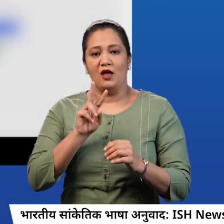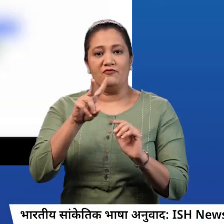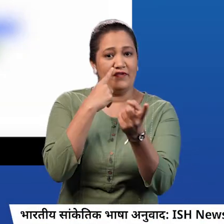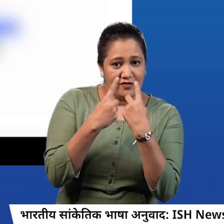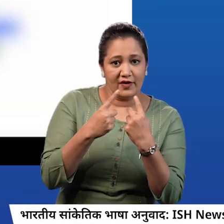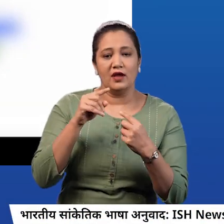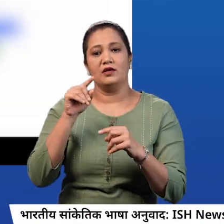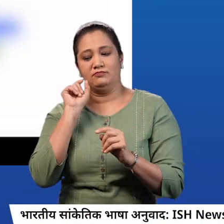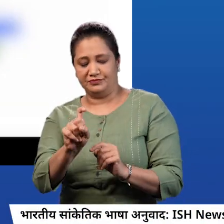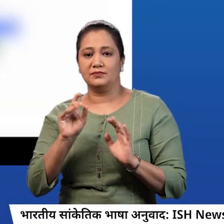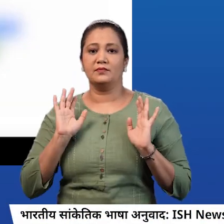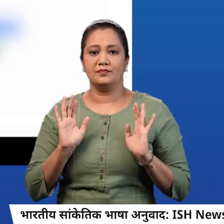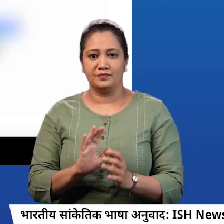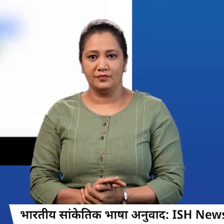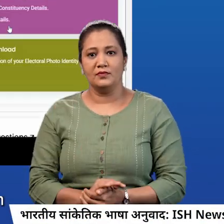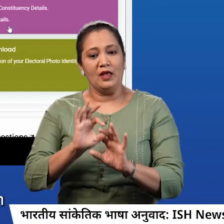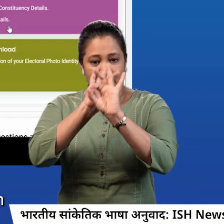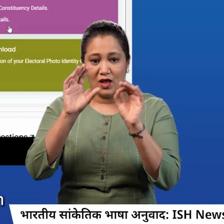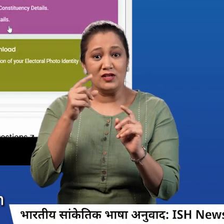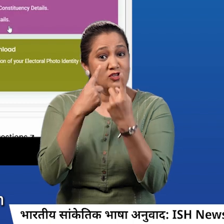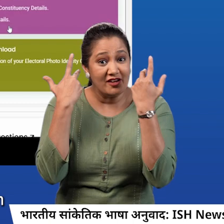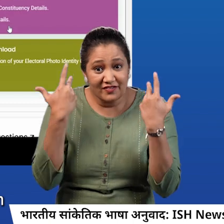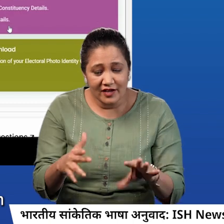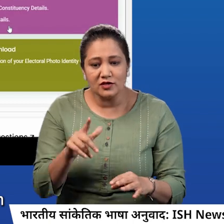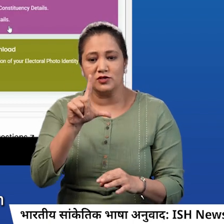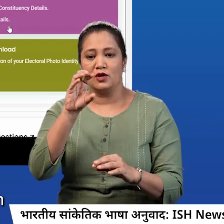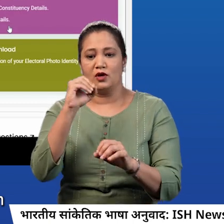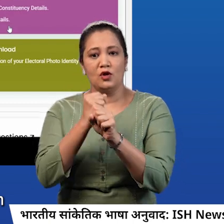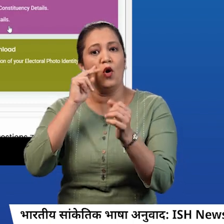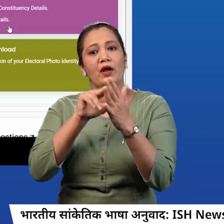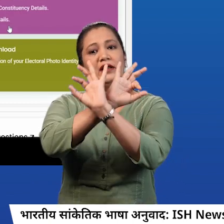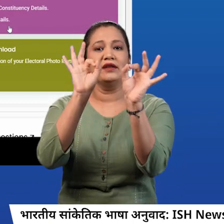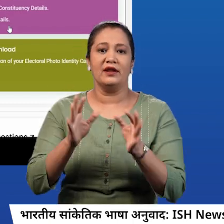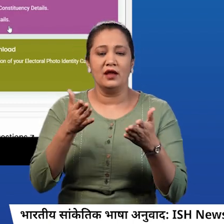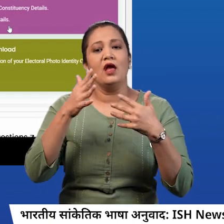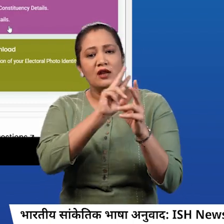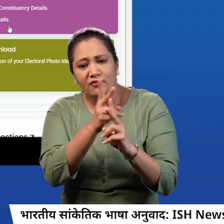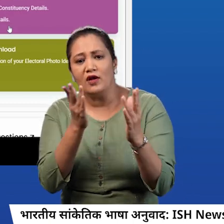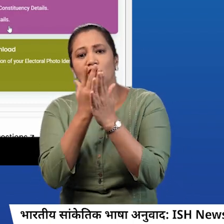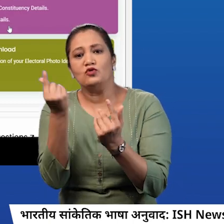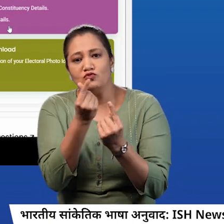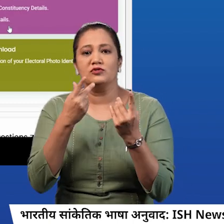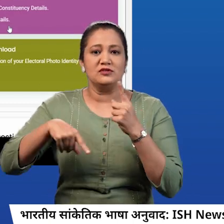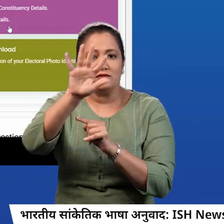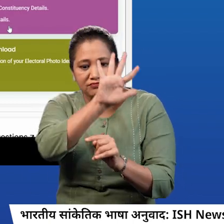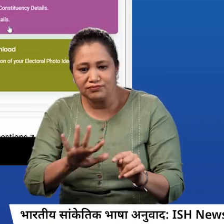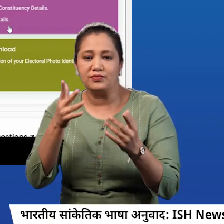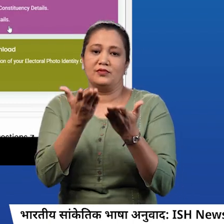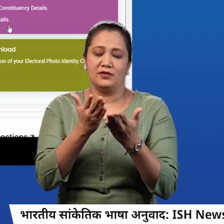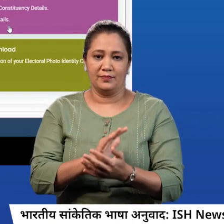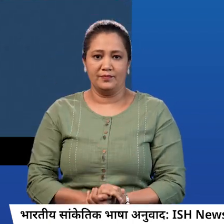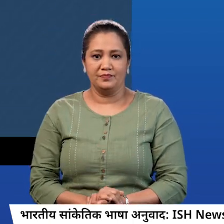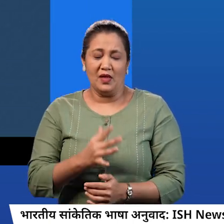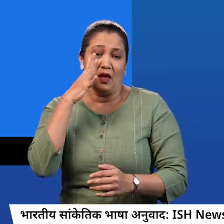भरून व्हेरीफाय हे बटन दाबायचं आहे. OTP व्हेरीफाय होताच तुमचं लॉग इन होईल आणि तुम्ही या संकेतस्थळाच्या मुख्य पानावर